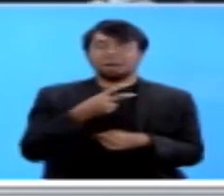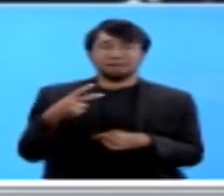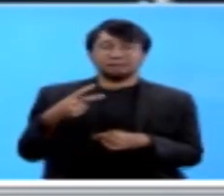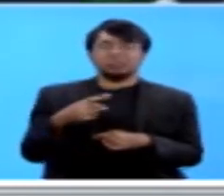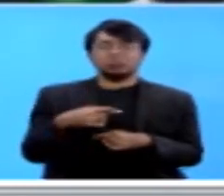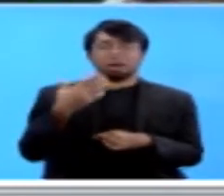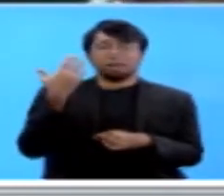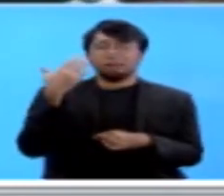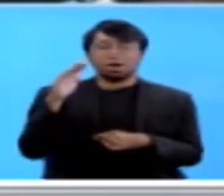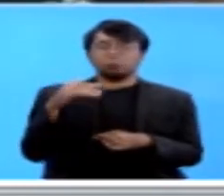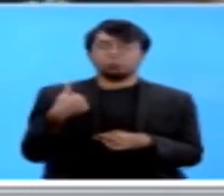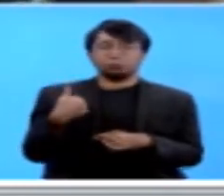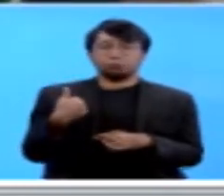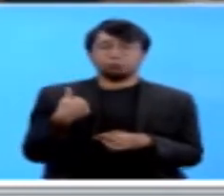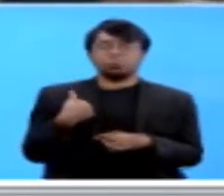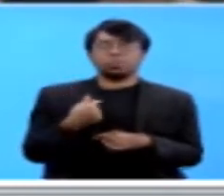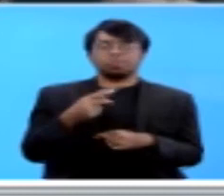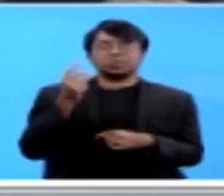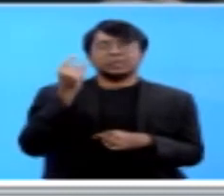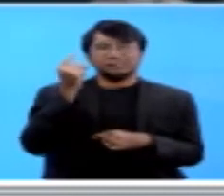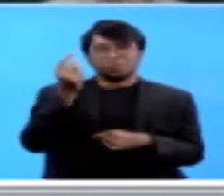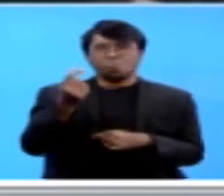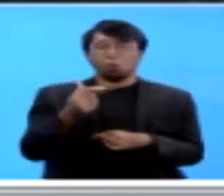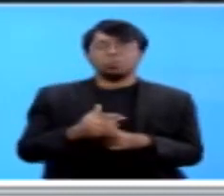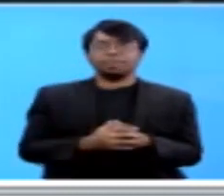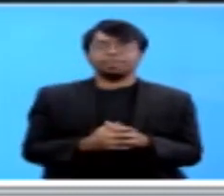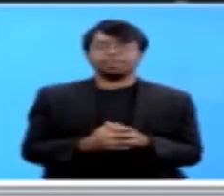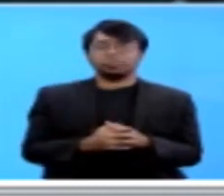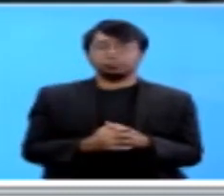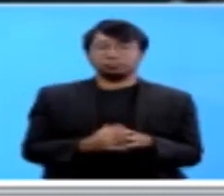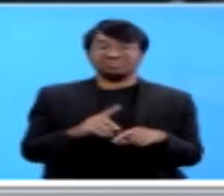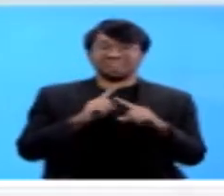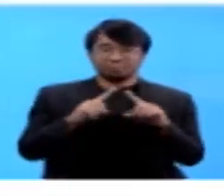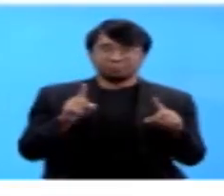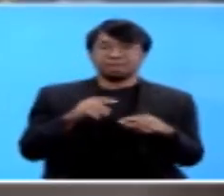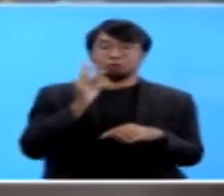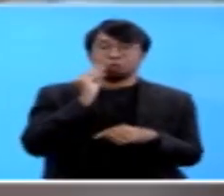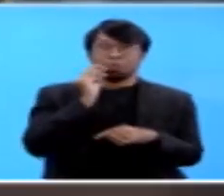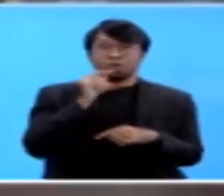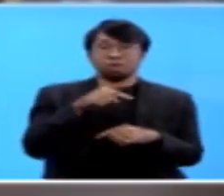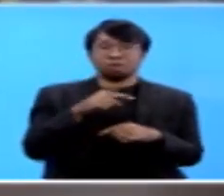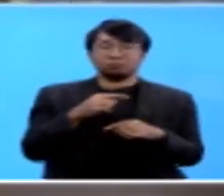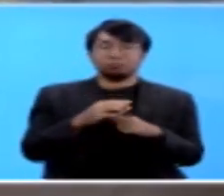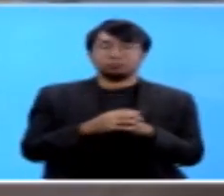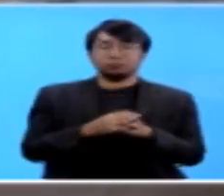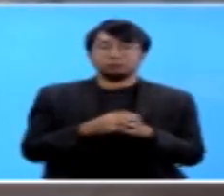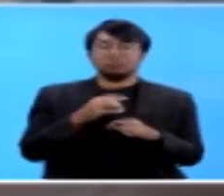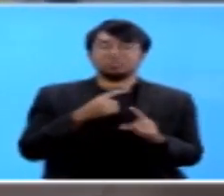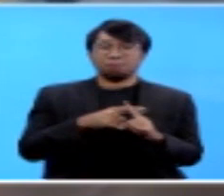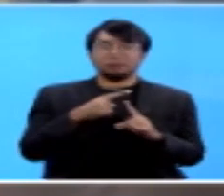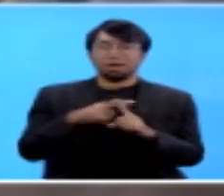risiko. Tapi ketika seiring dengan perkembangan usianya, apalagi ini hormon anak umur segini memang berbeda ya. Ini